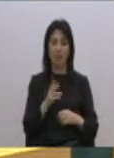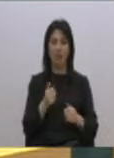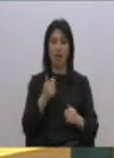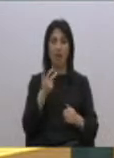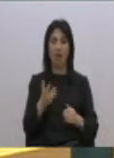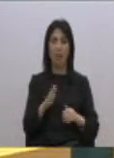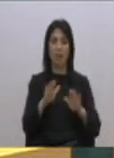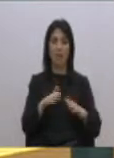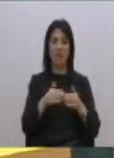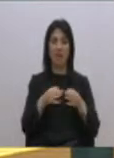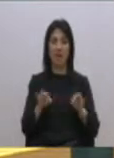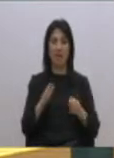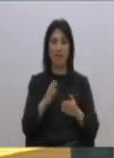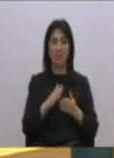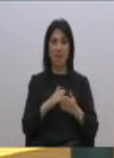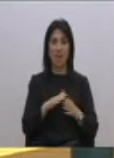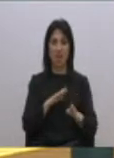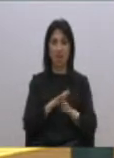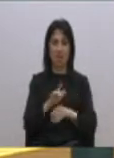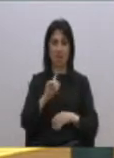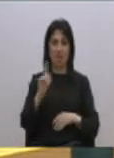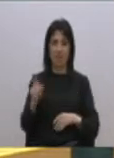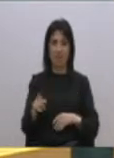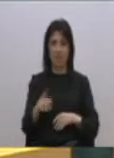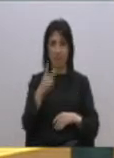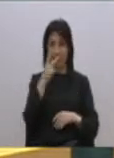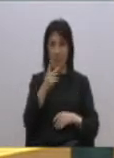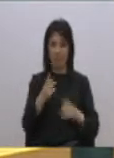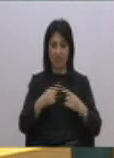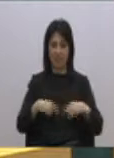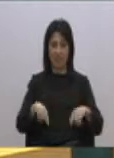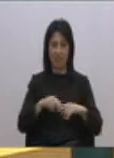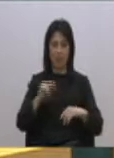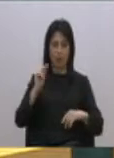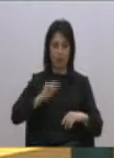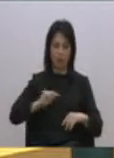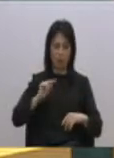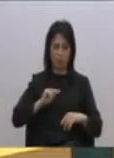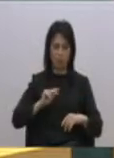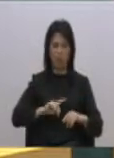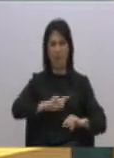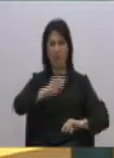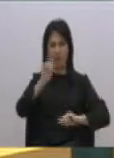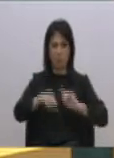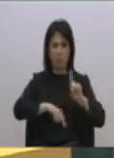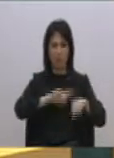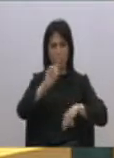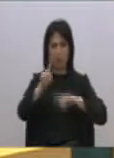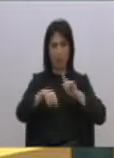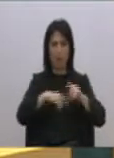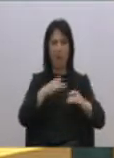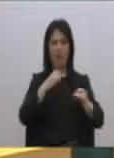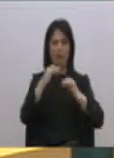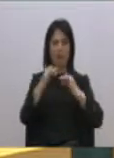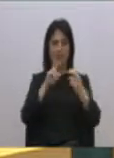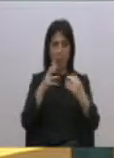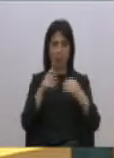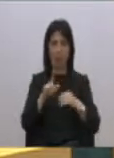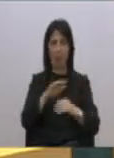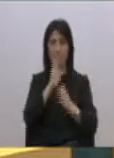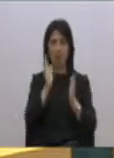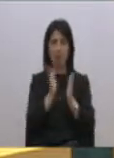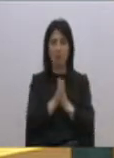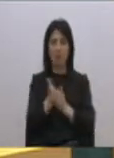რამდენი ვაკანსიაც არის შესავსები. აი ნახეთ, საბჭო მიმუშავა, დასვა შეკითხვები, გასაუბრება და შემდეგ